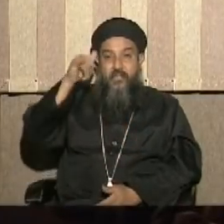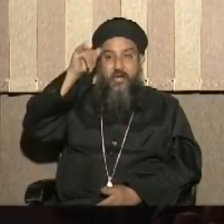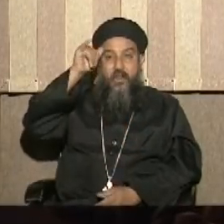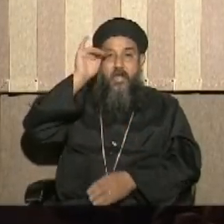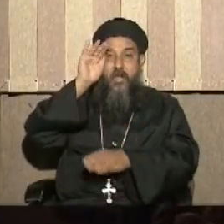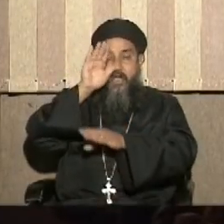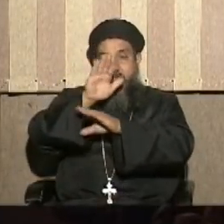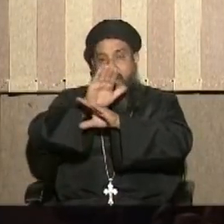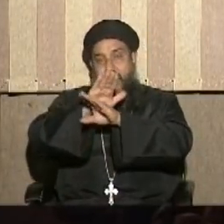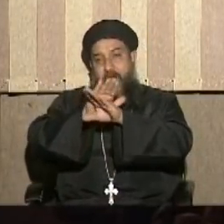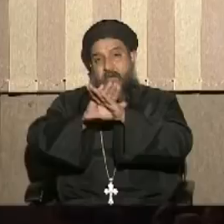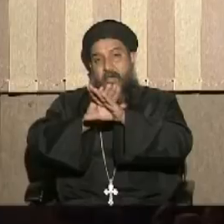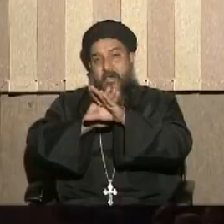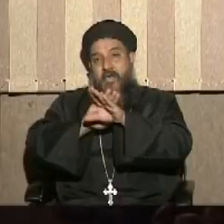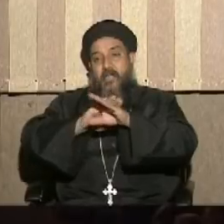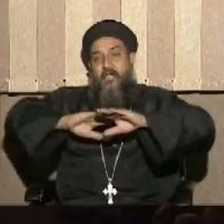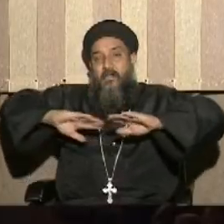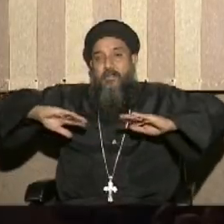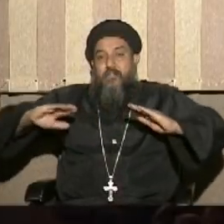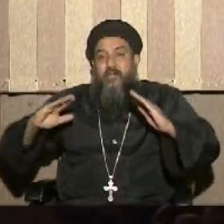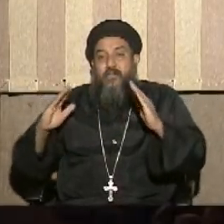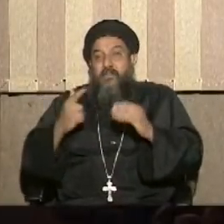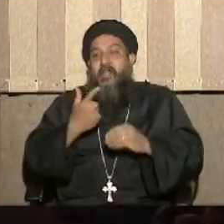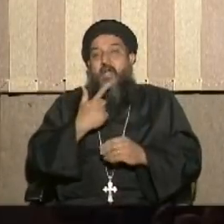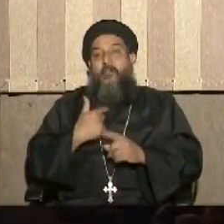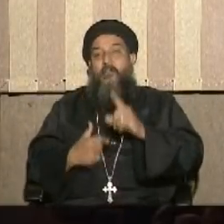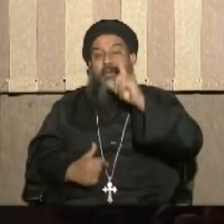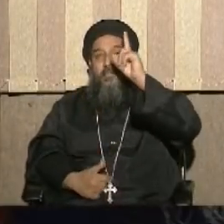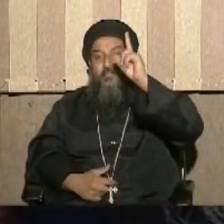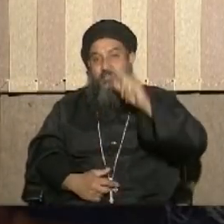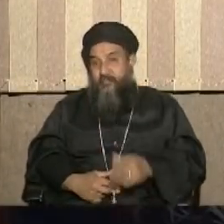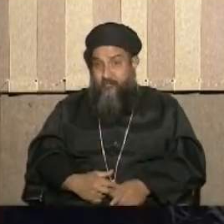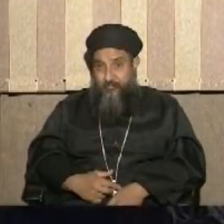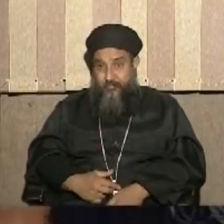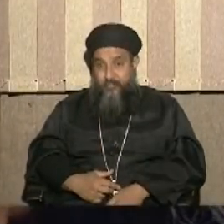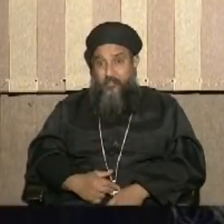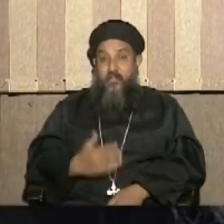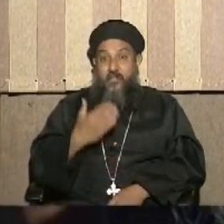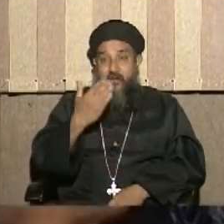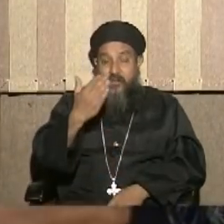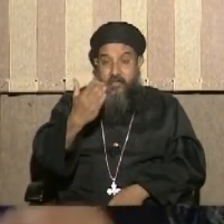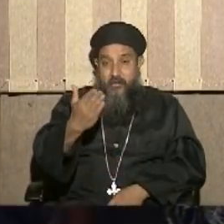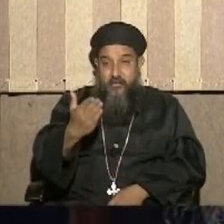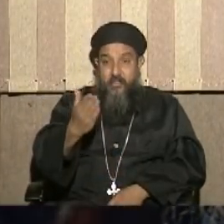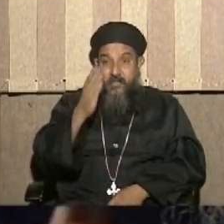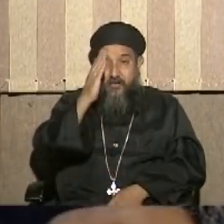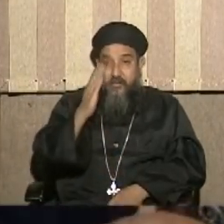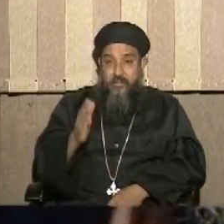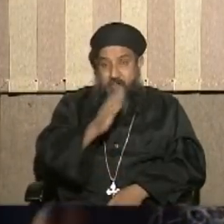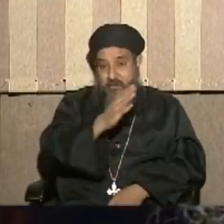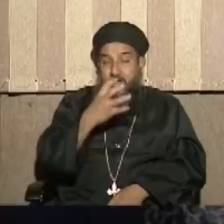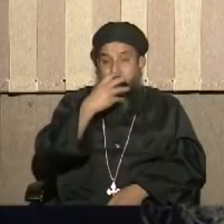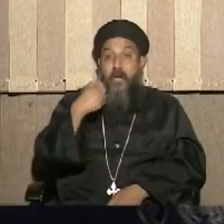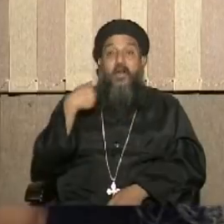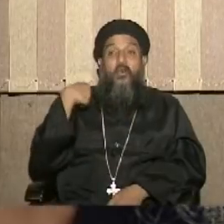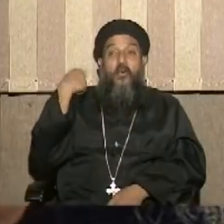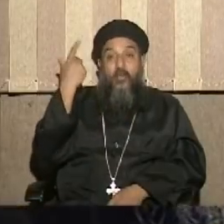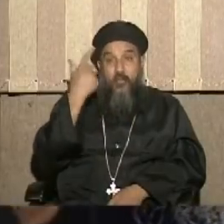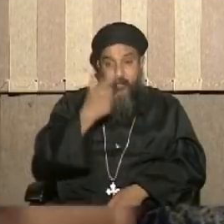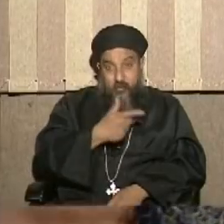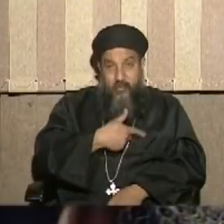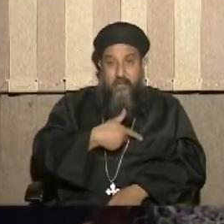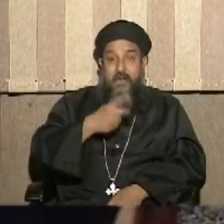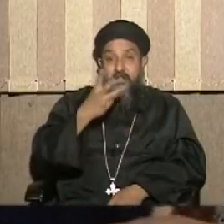يرعاكم دايما تحت جناح محبته، ويثبر بيكم الروح القدس